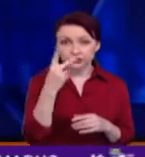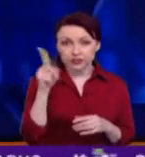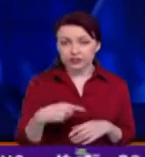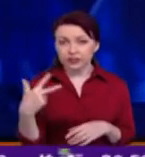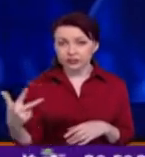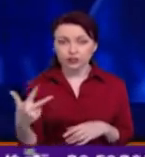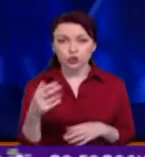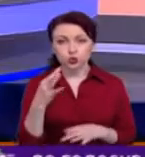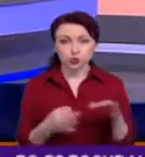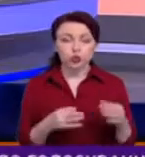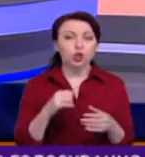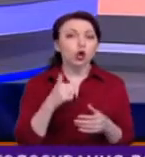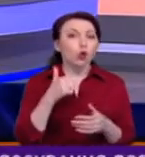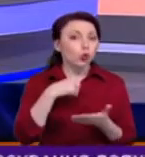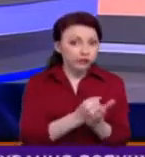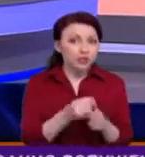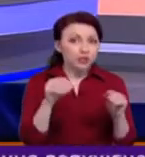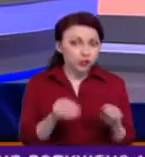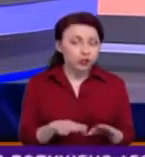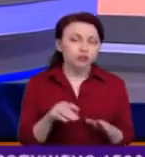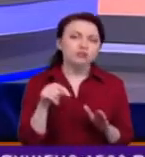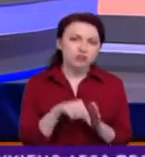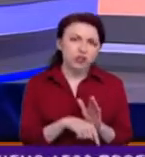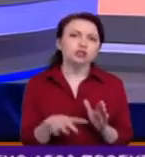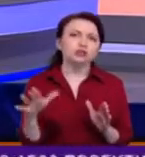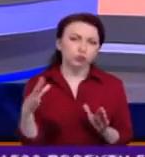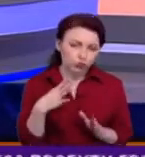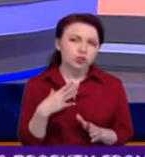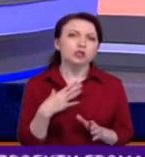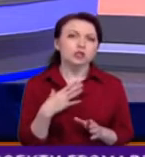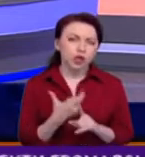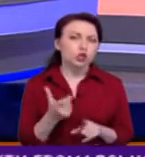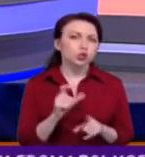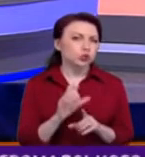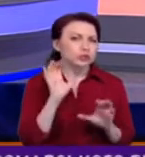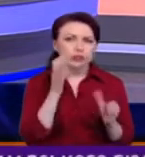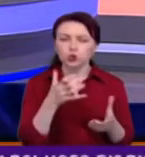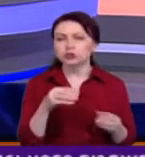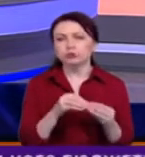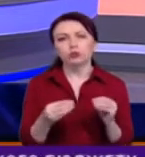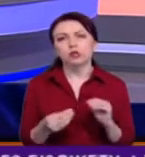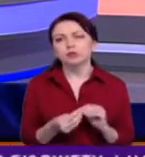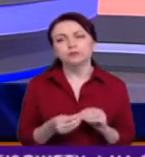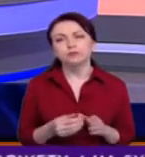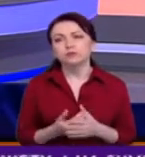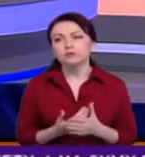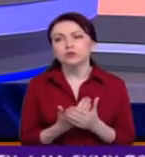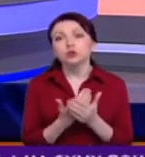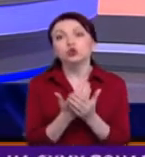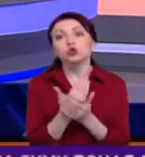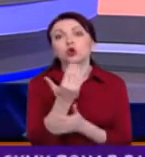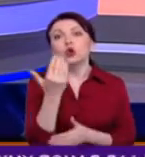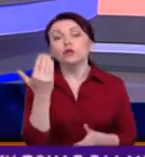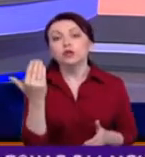таке рішення, значить, швидше за все, що там дійсно були дуже-дуже серйозні проблеми. Нова новина. Судді Конституційного